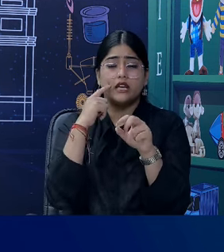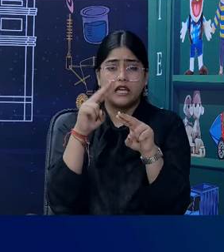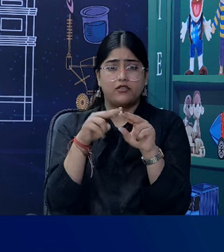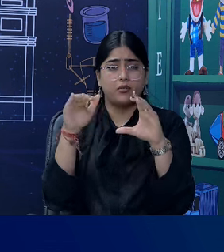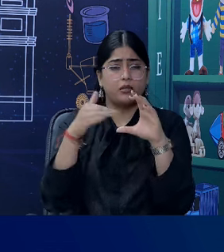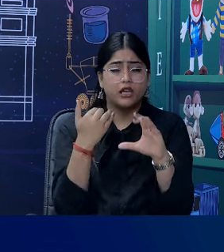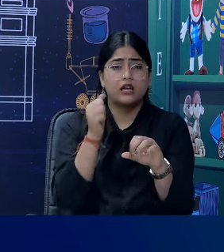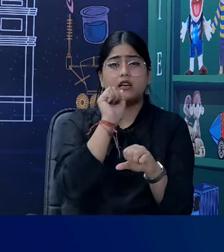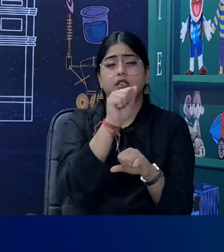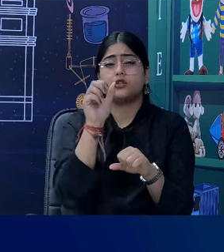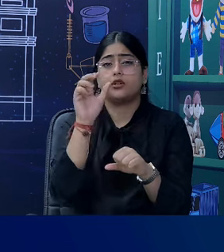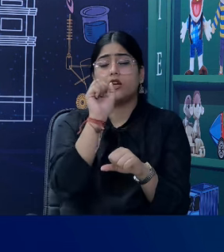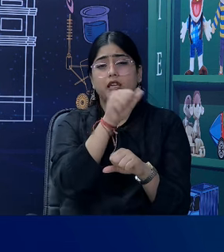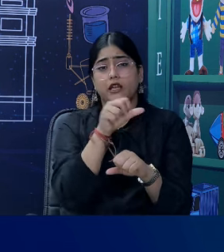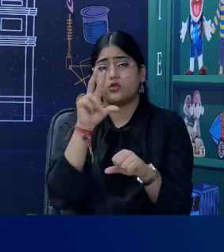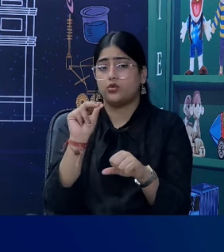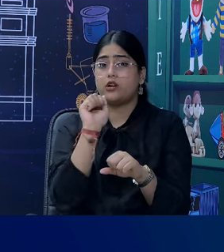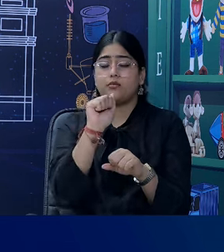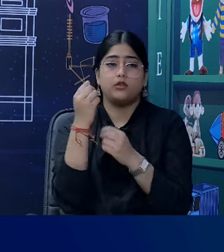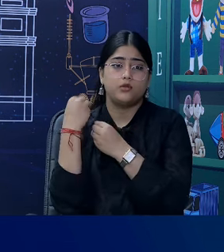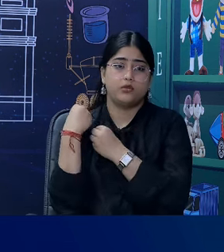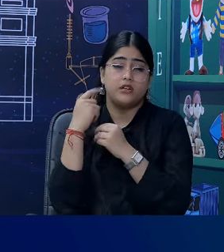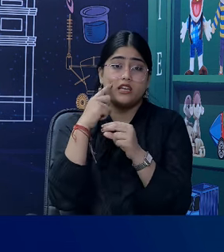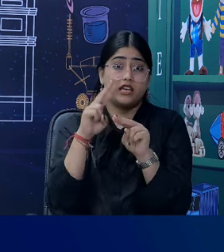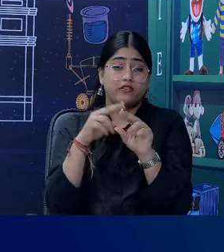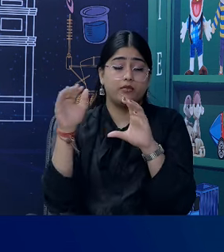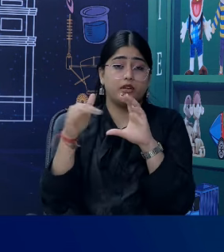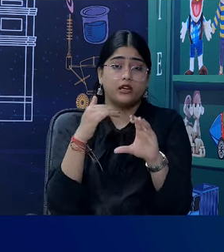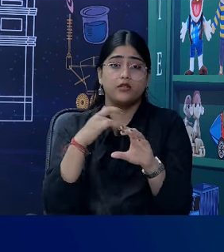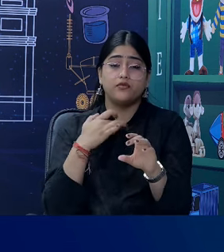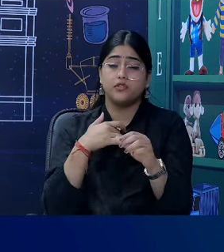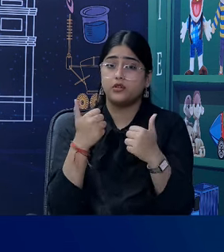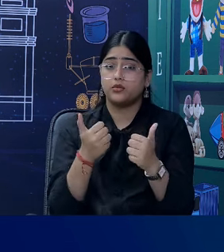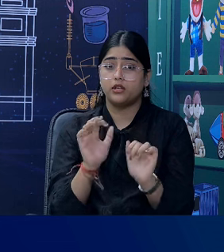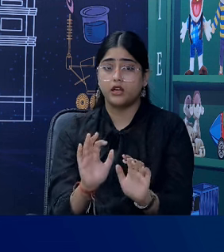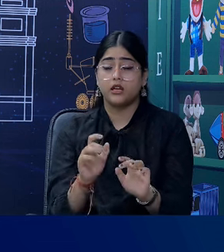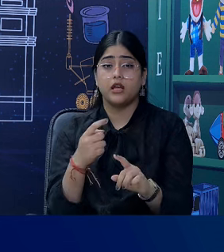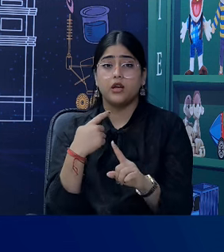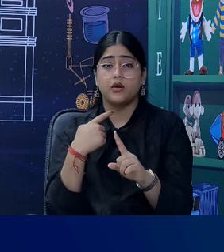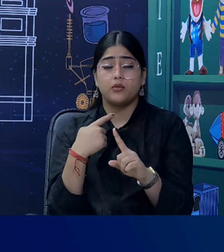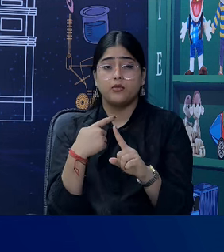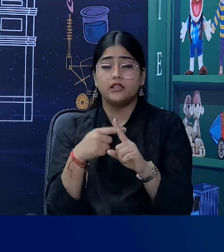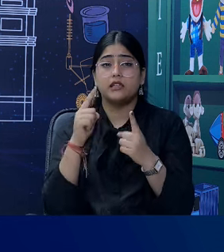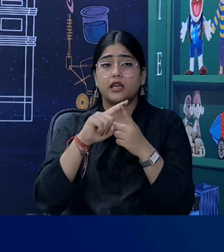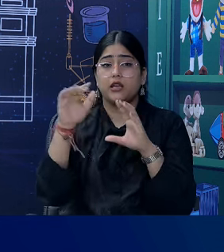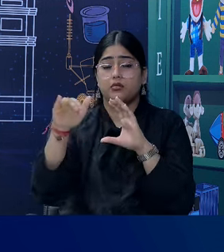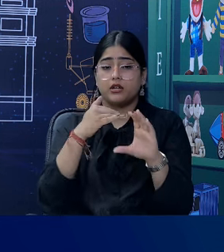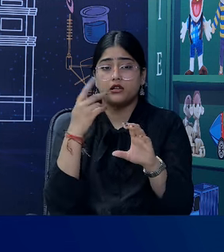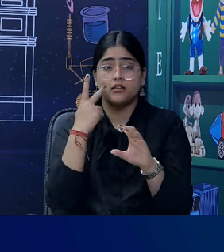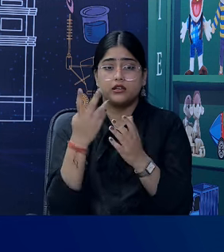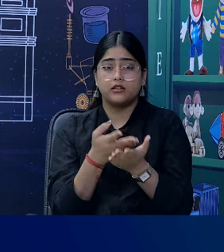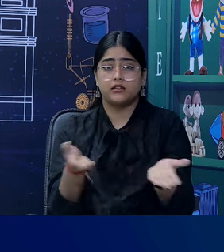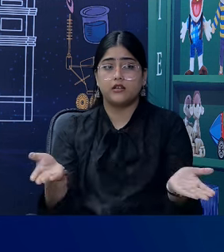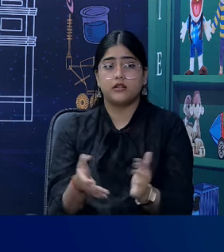वैकल्पिक है पर यदि आप इसे लगाकर भेजते हैं ईमेल के जरिए तो हमें बहुत खुशी होगी और यह आपको ईमेल करना है अपना पूरा